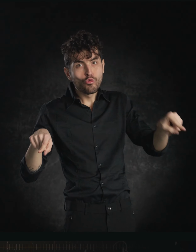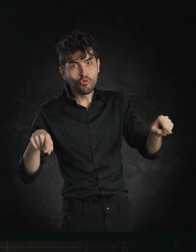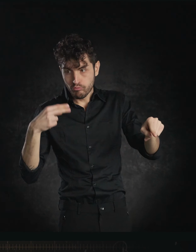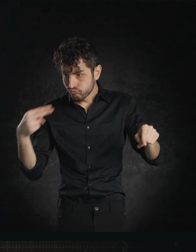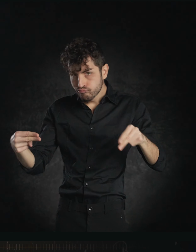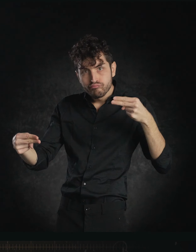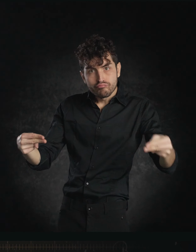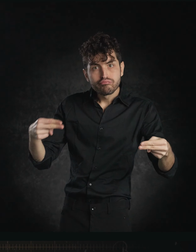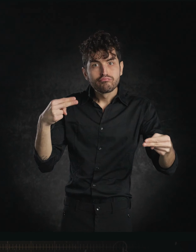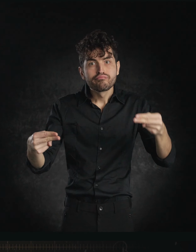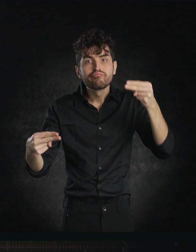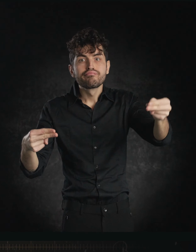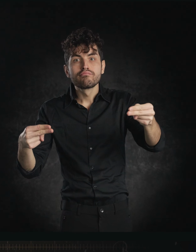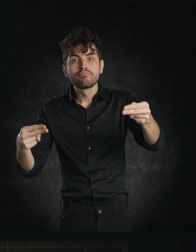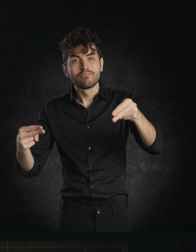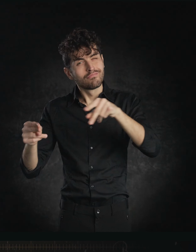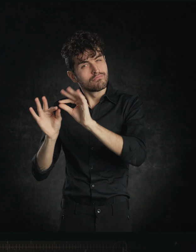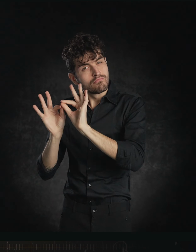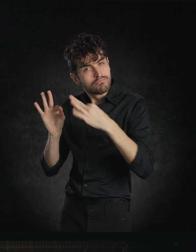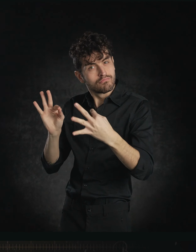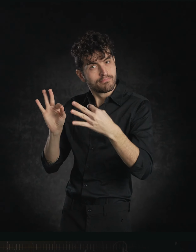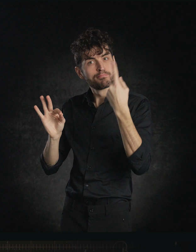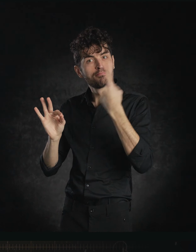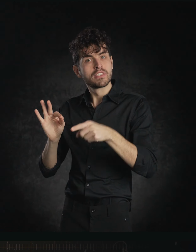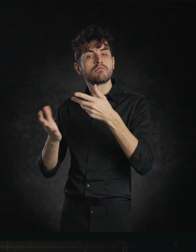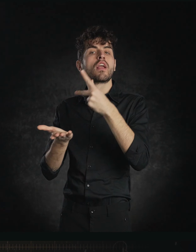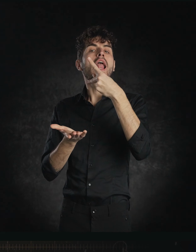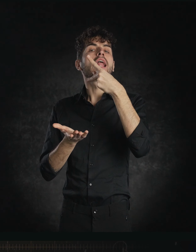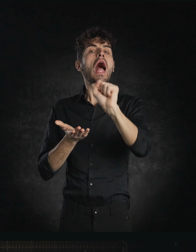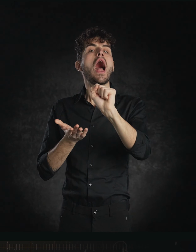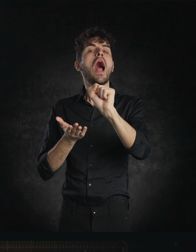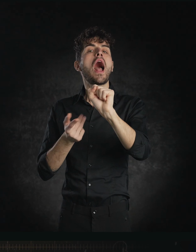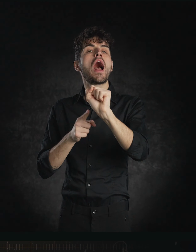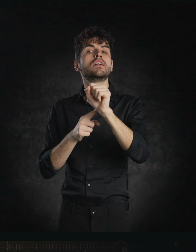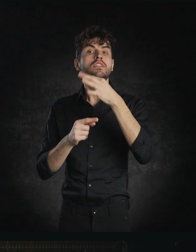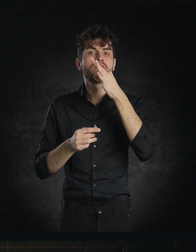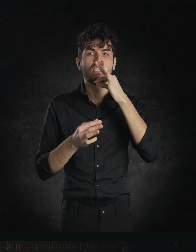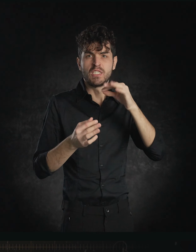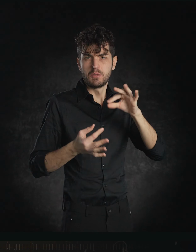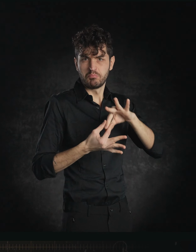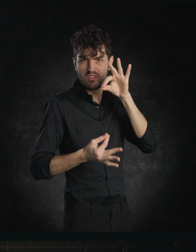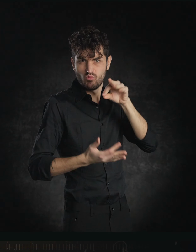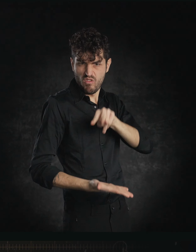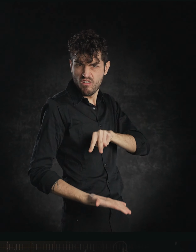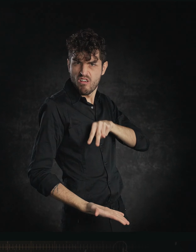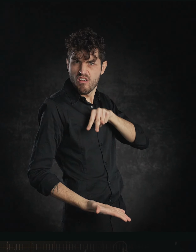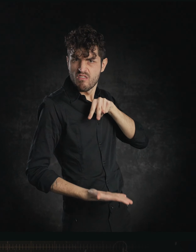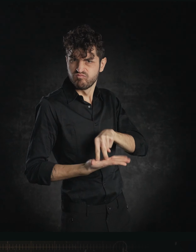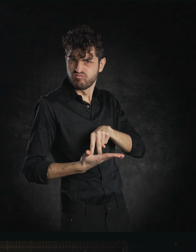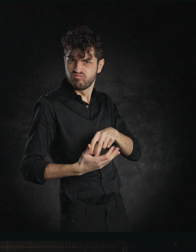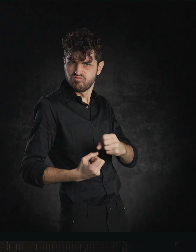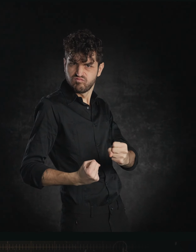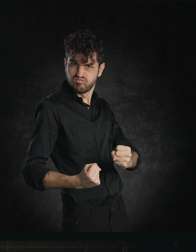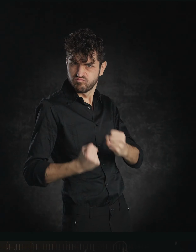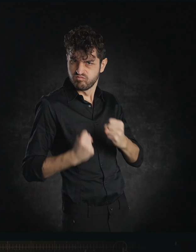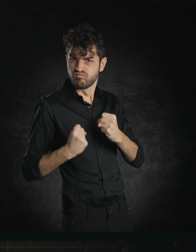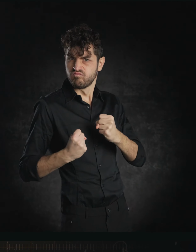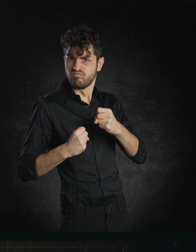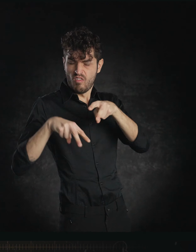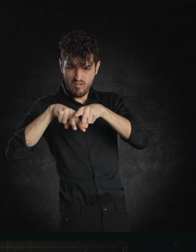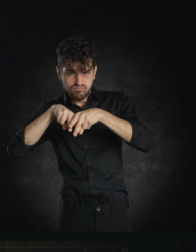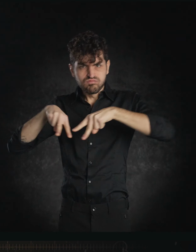nome del defunto. viene scritto en ka en ka per il Ka, per l'alter